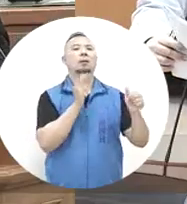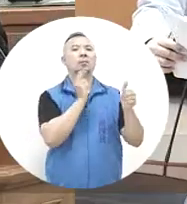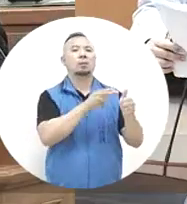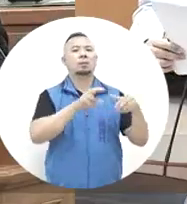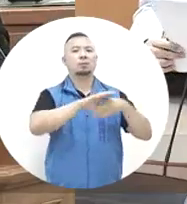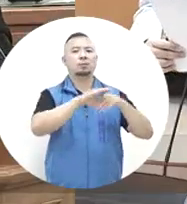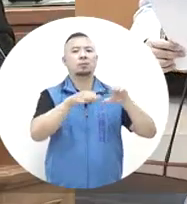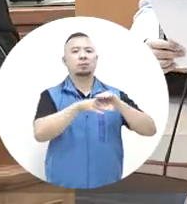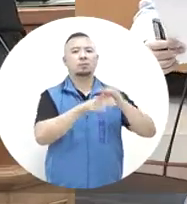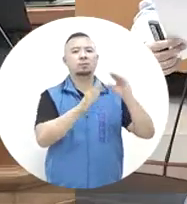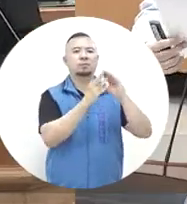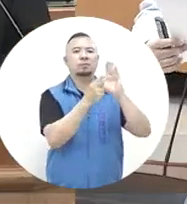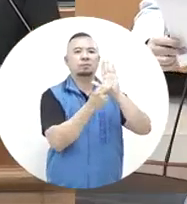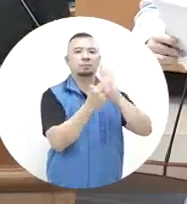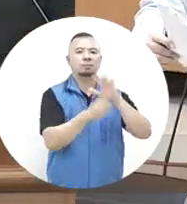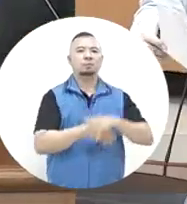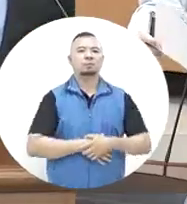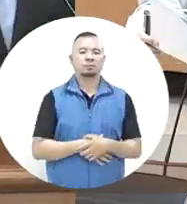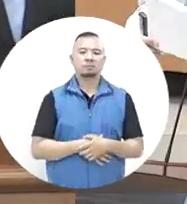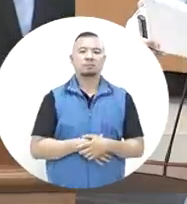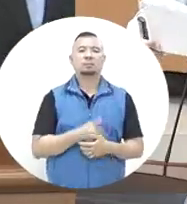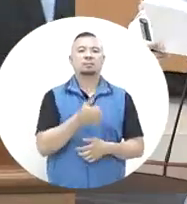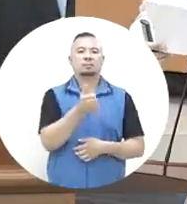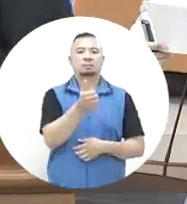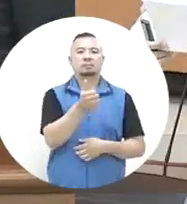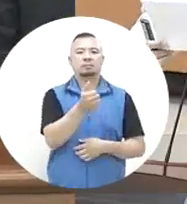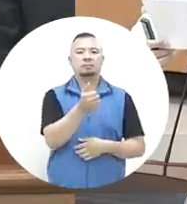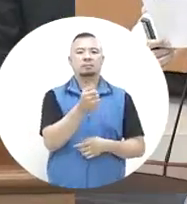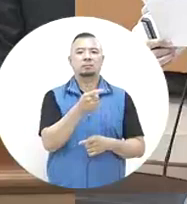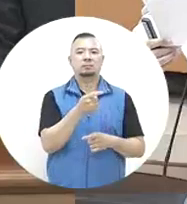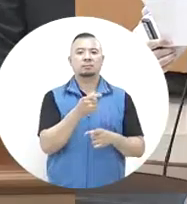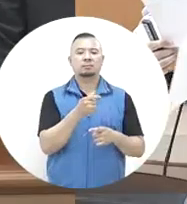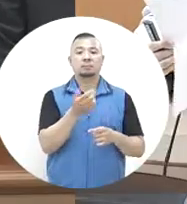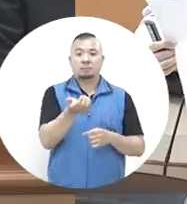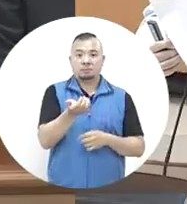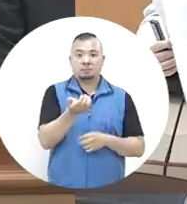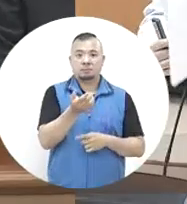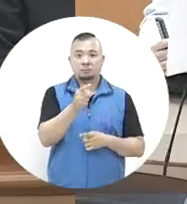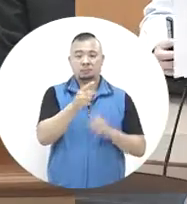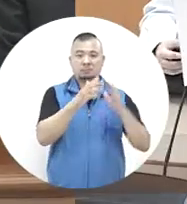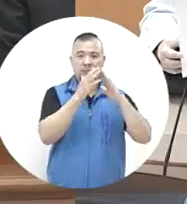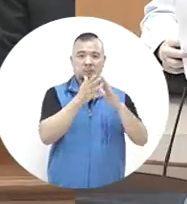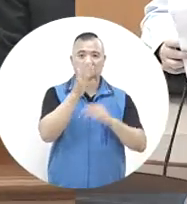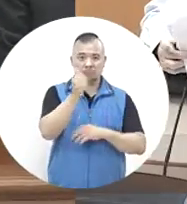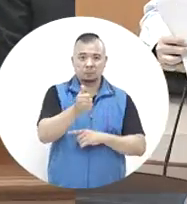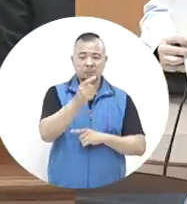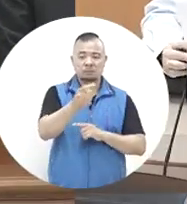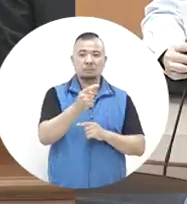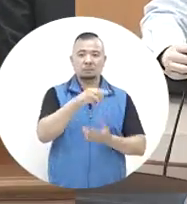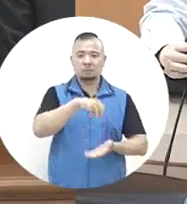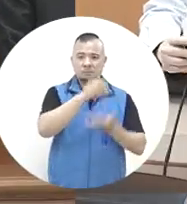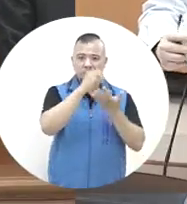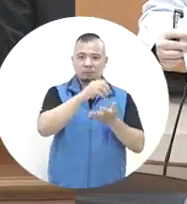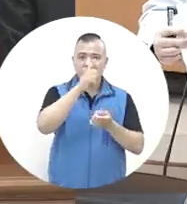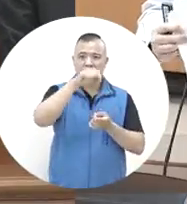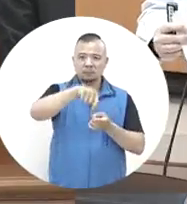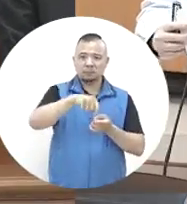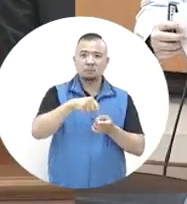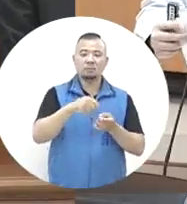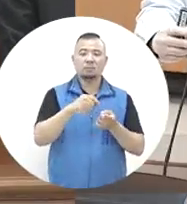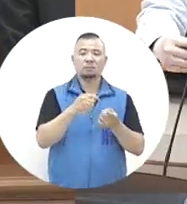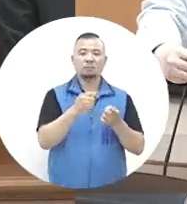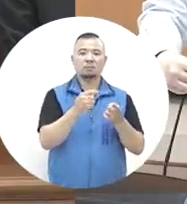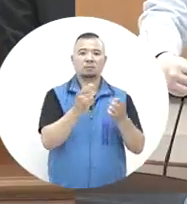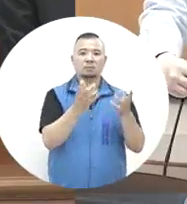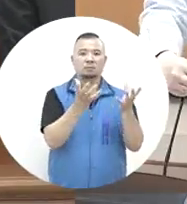座报告，谢谢易座的关心哈。那诚如刚刚市长讲的，我们主体工程的部分会在八月底的部分